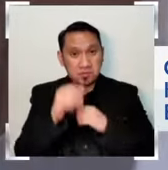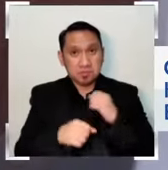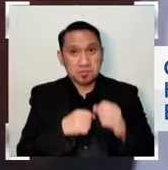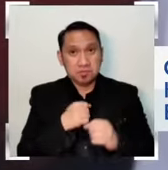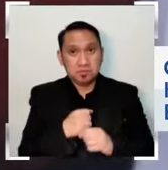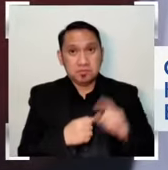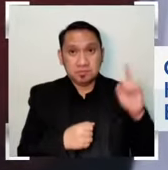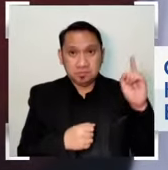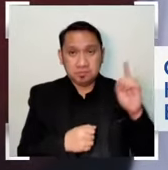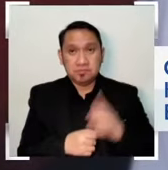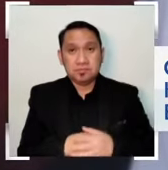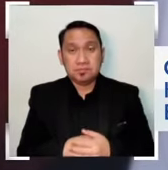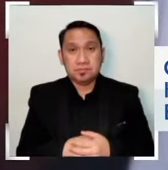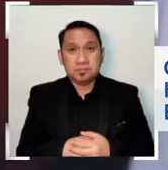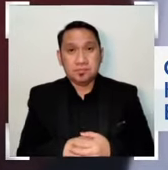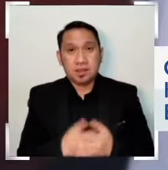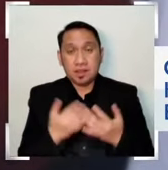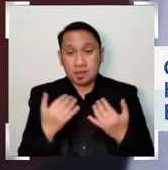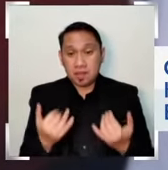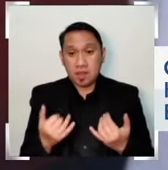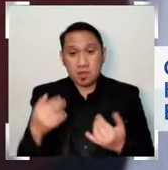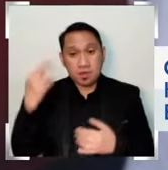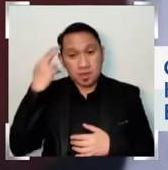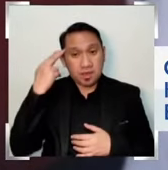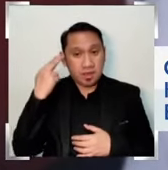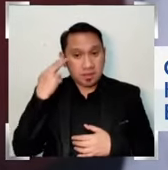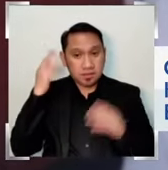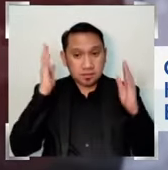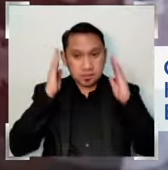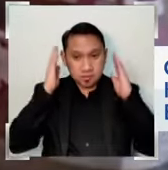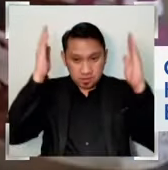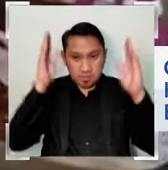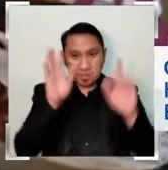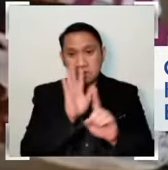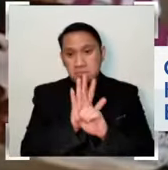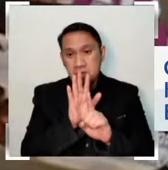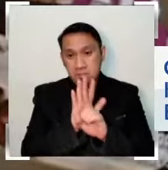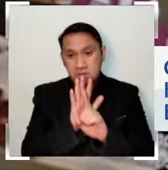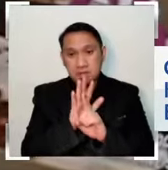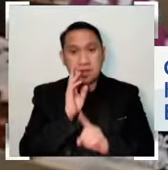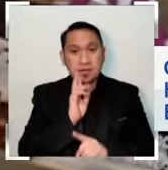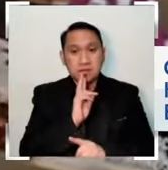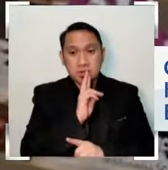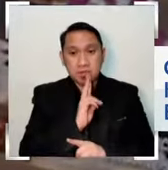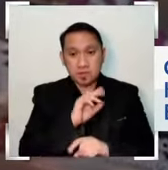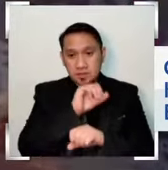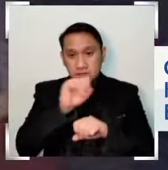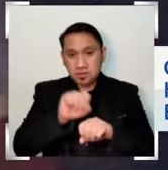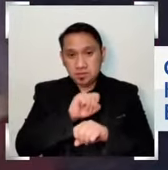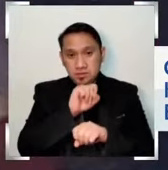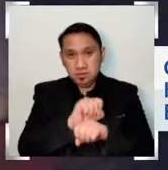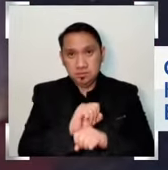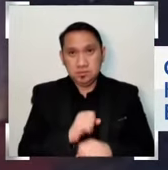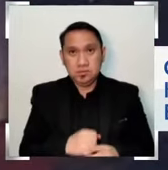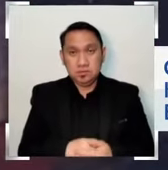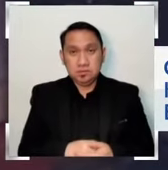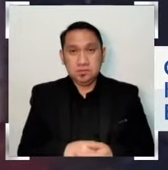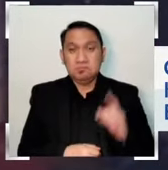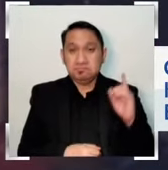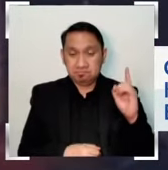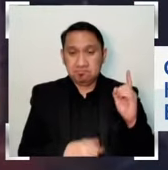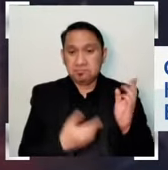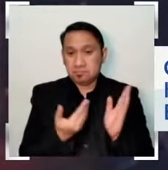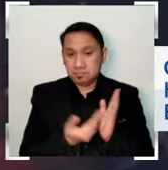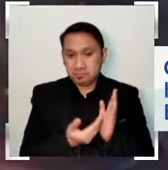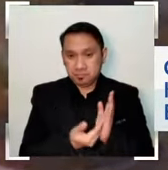Awards. Siya ngayon ang head chef ng isang kilalang restaurant sa Singapore. Patunay si Johan na sa pagluto, angat